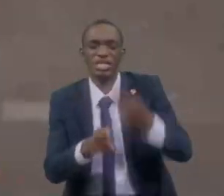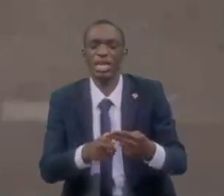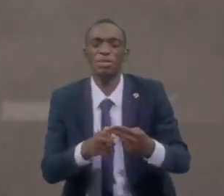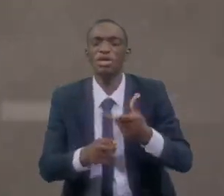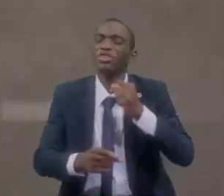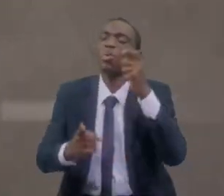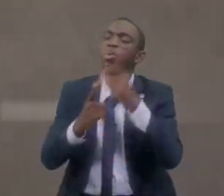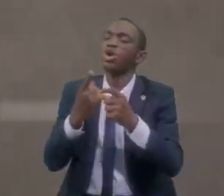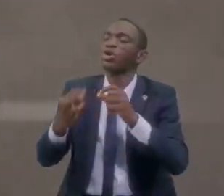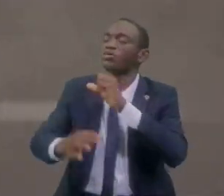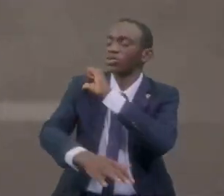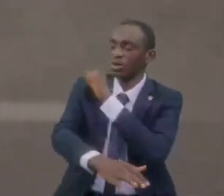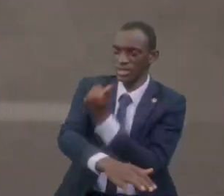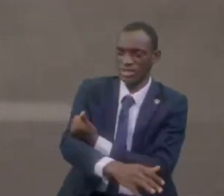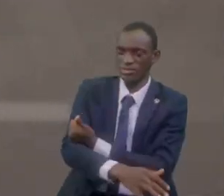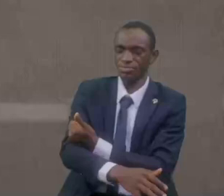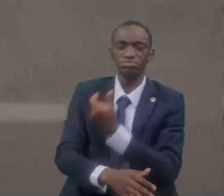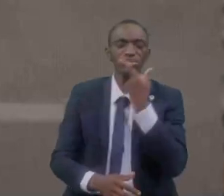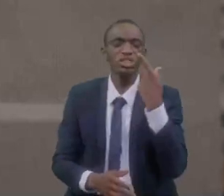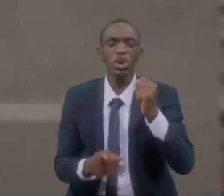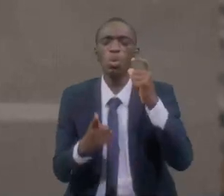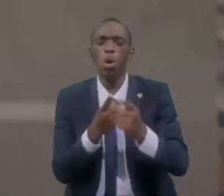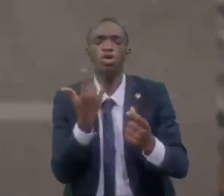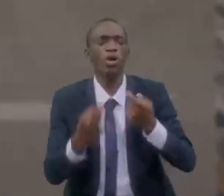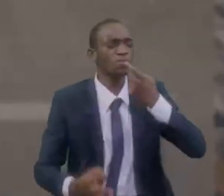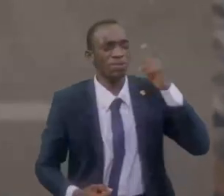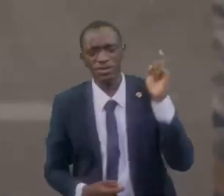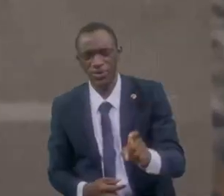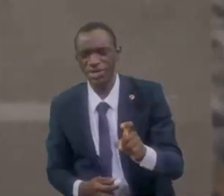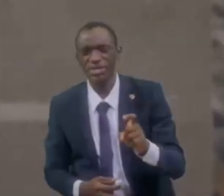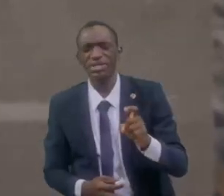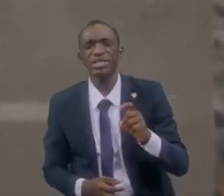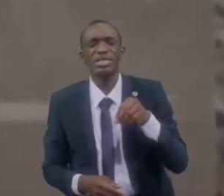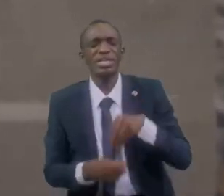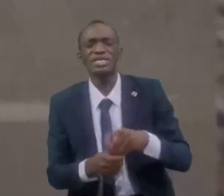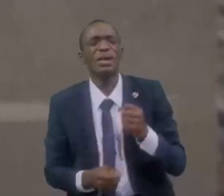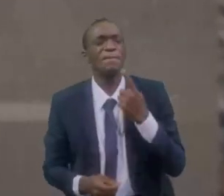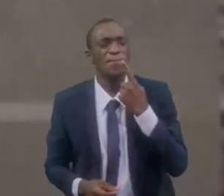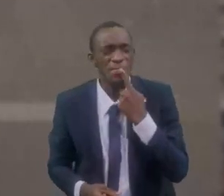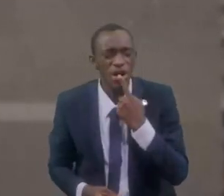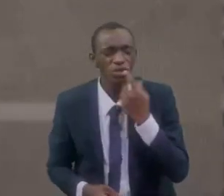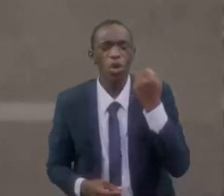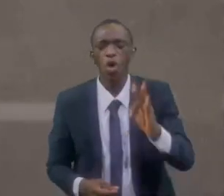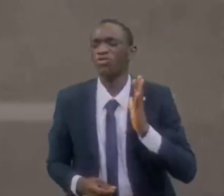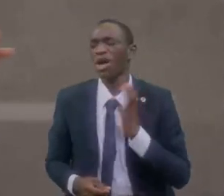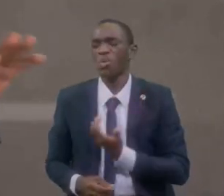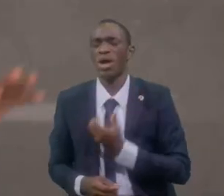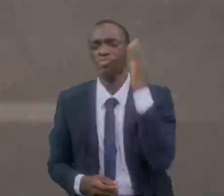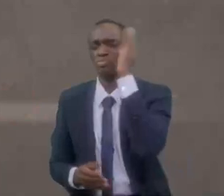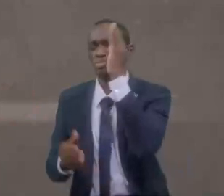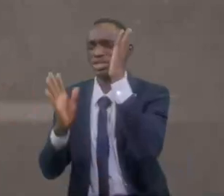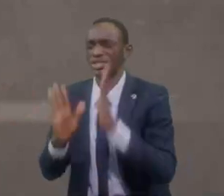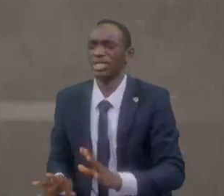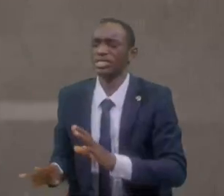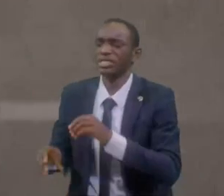La parole d'autorité, la parole de décret, Et la bouche de, dans la bouche de nos